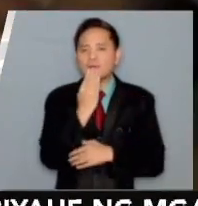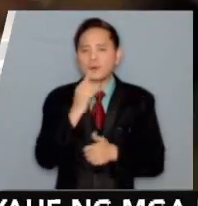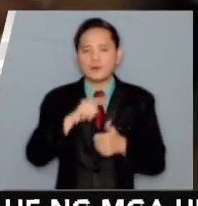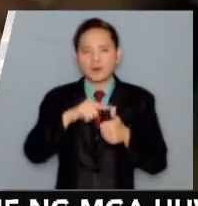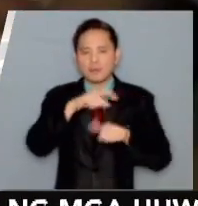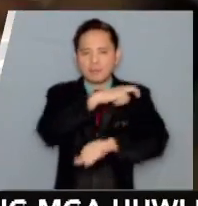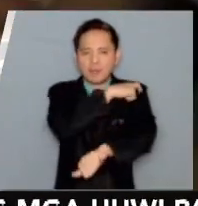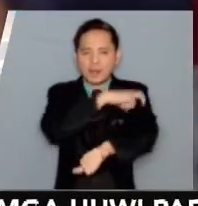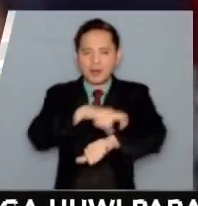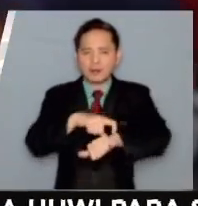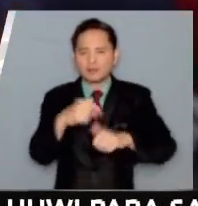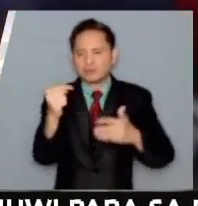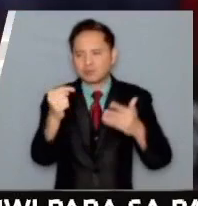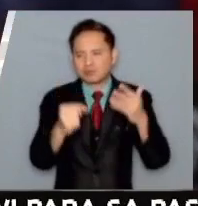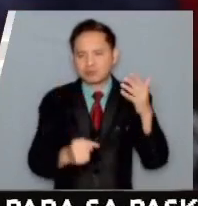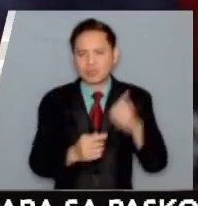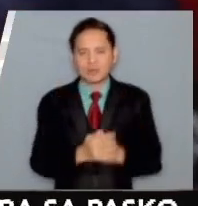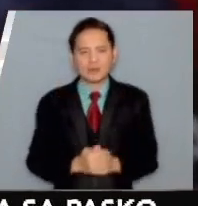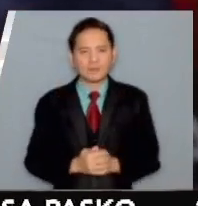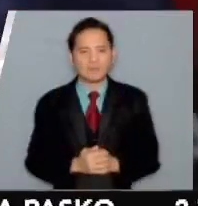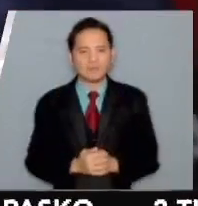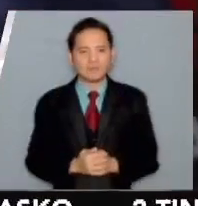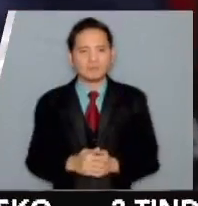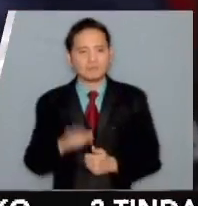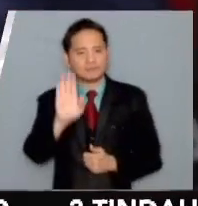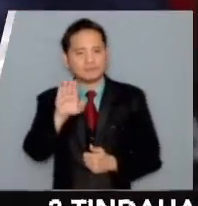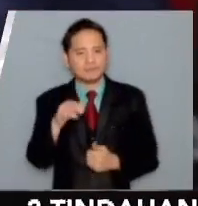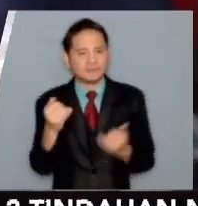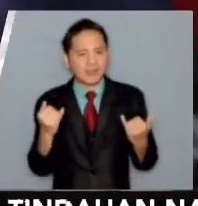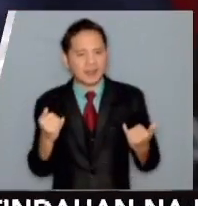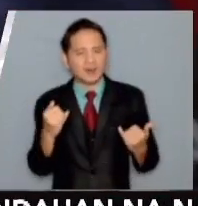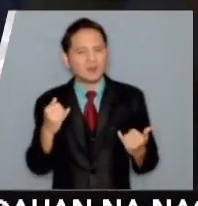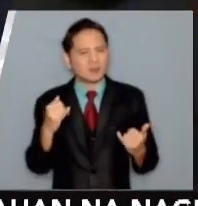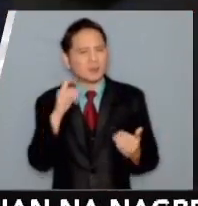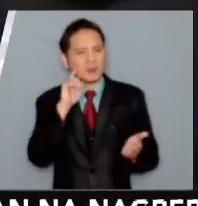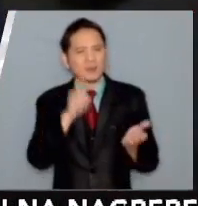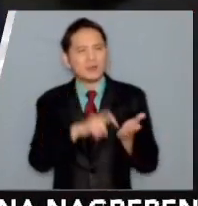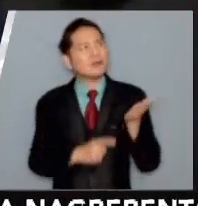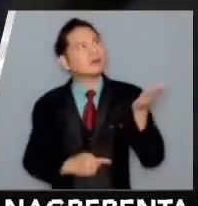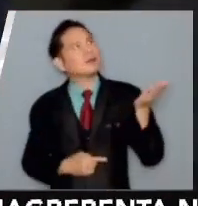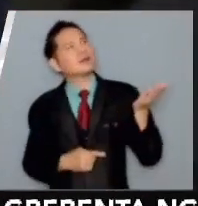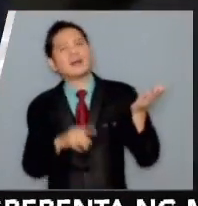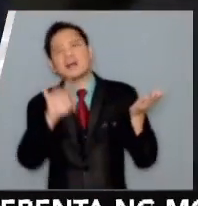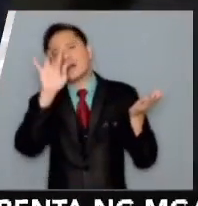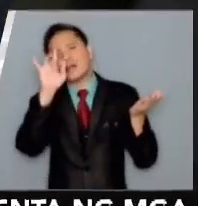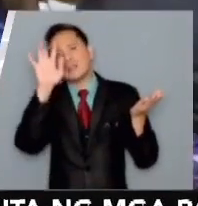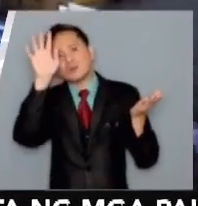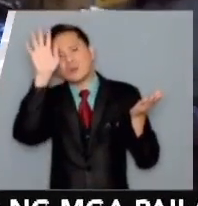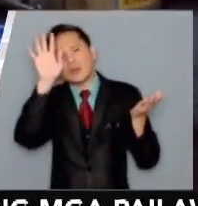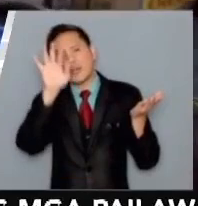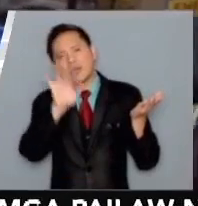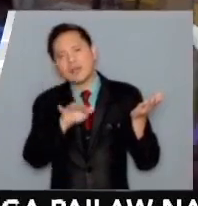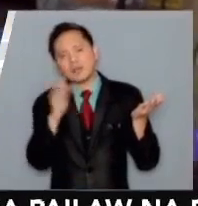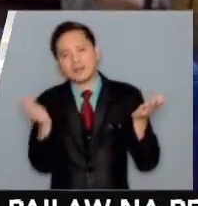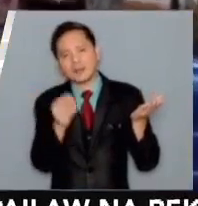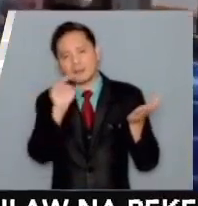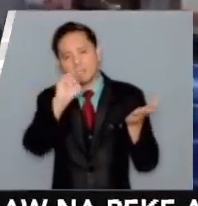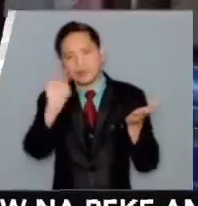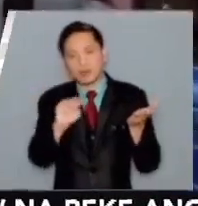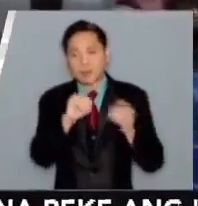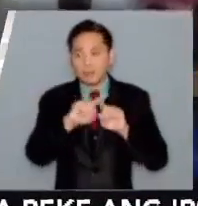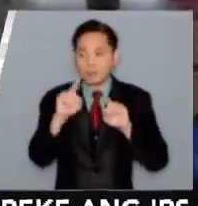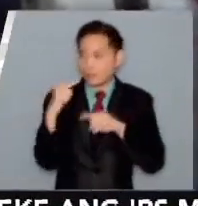June, nakararanas na kami ngayon ng mahinang pag-ulan sa bahaging ito ng Maynila. Pero so far sa ngayon, kaya pa